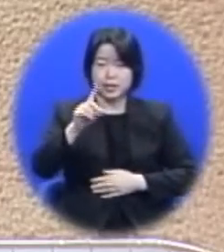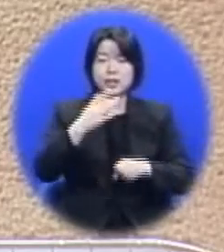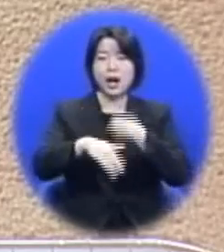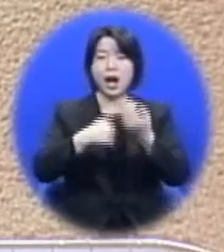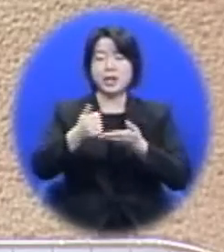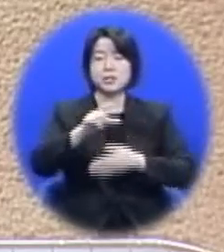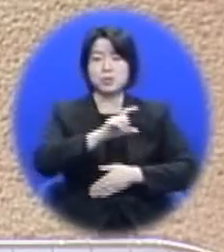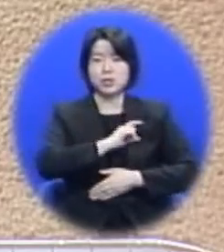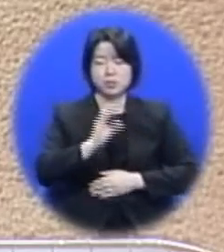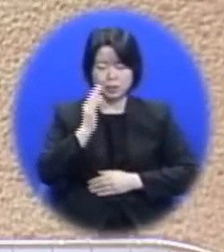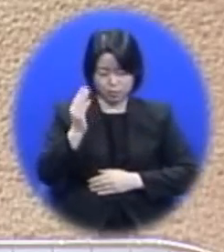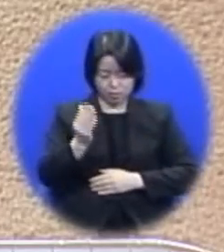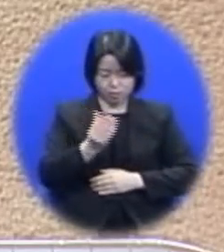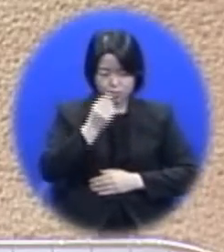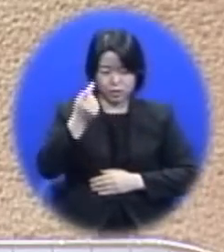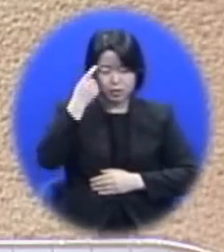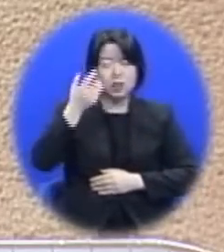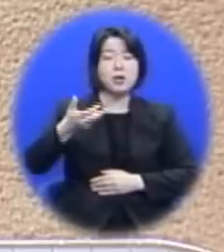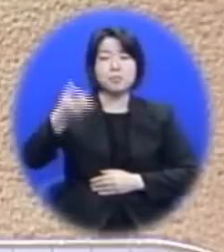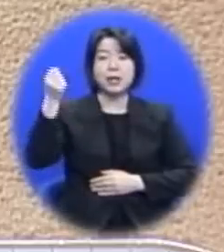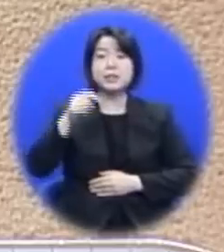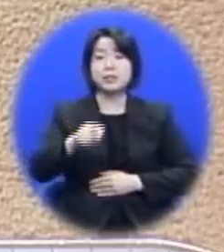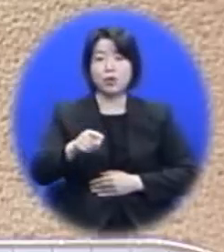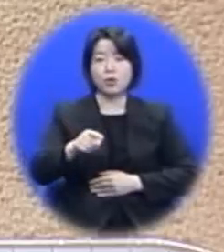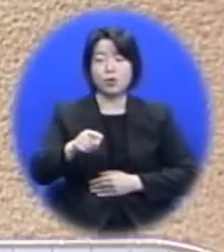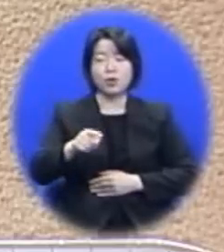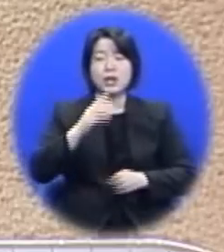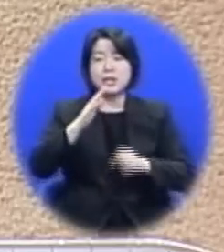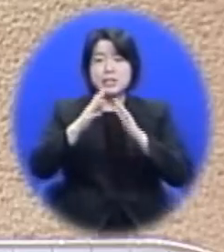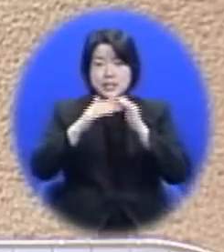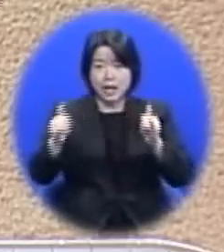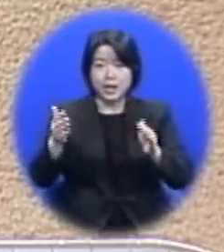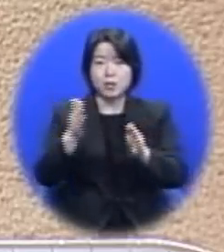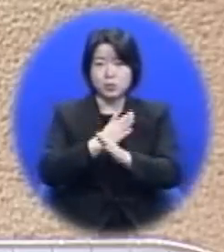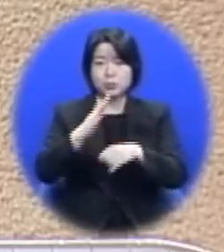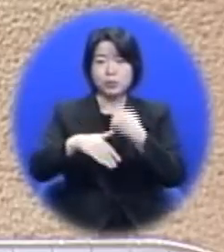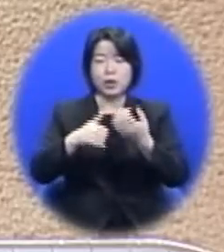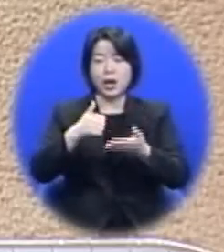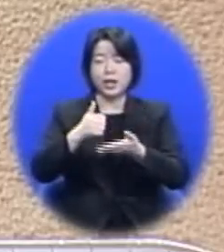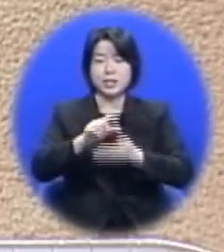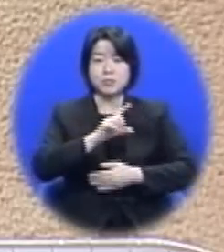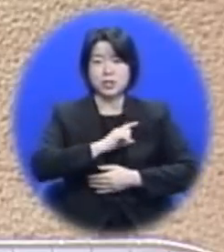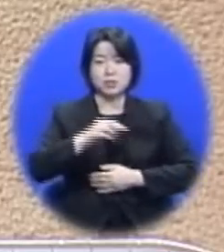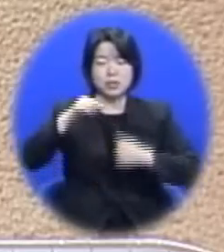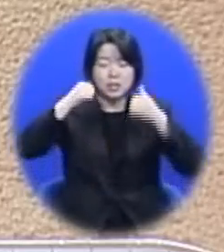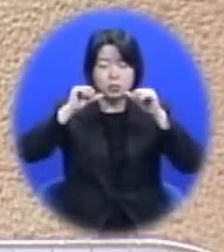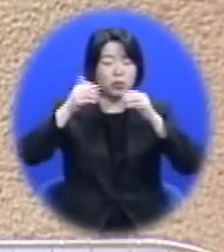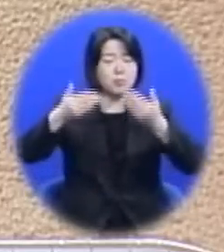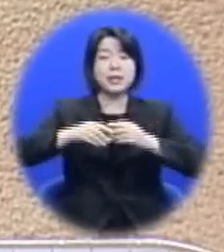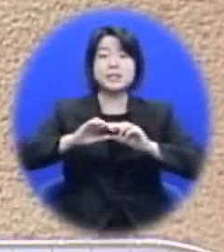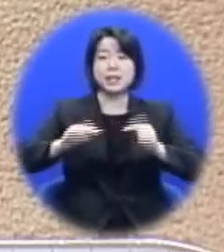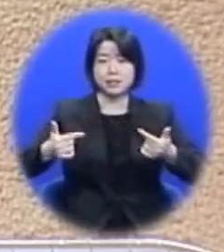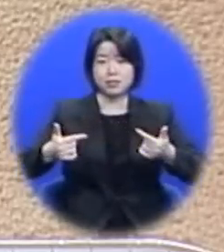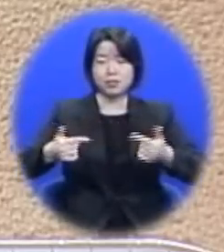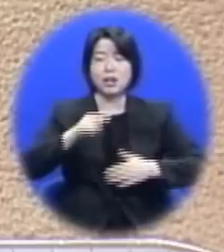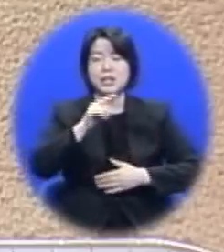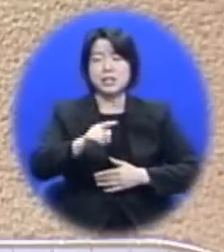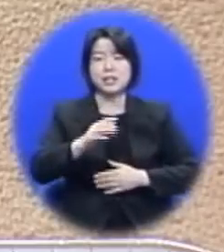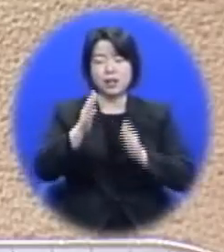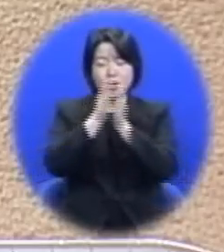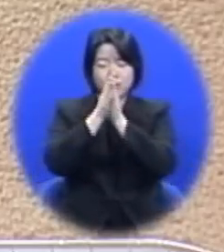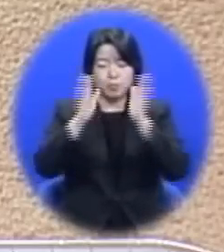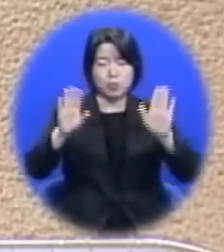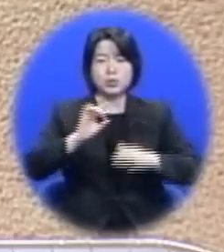이름이 거룩히 여김을 받으신 것, 사람들에게서 하나님의 이름이 조롱받지 않는 것, 이것만 모세의